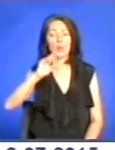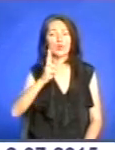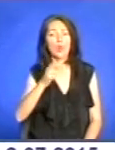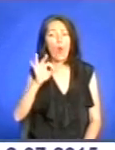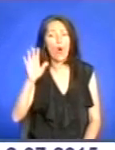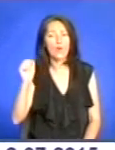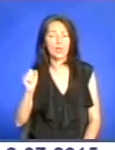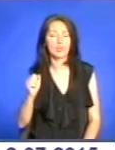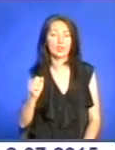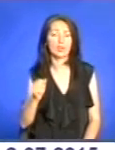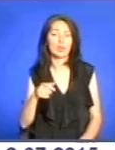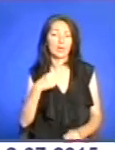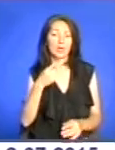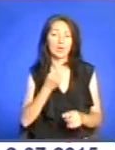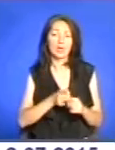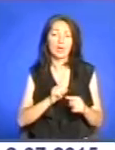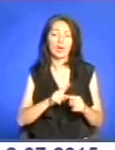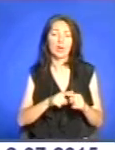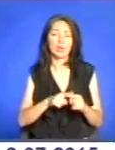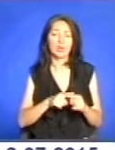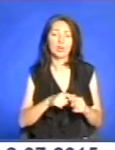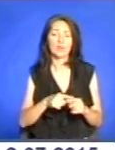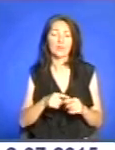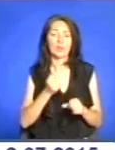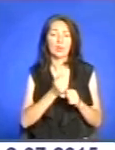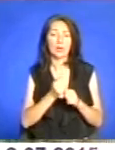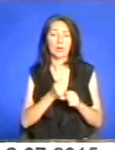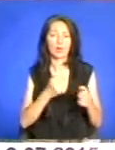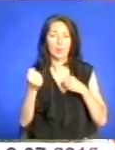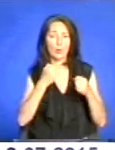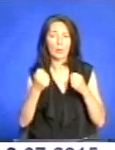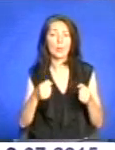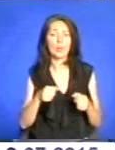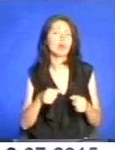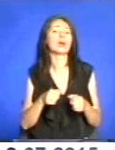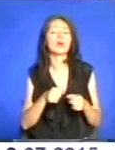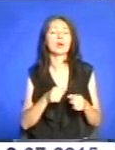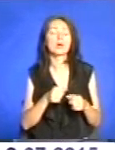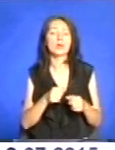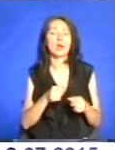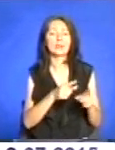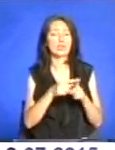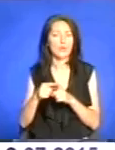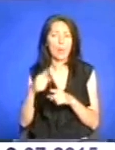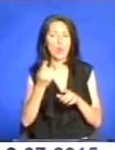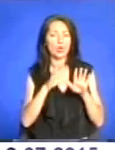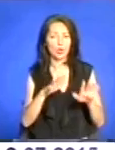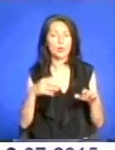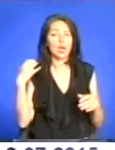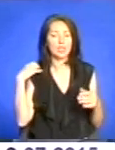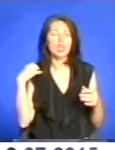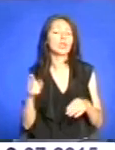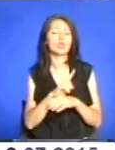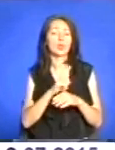умисного тяжкого тілесного ушкодження, що спричинило смерть. За словами першого заступника начальника Тернопільського